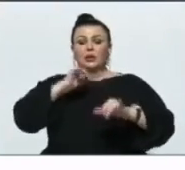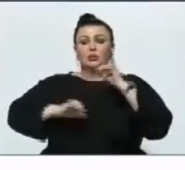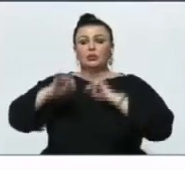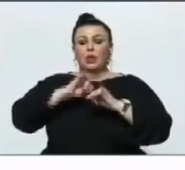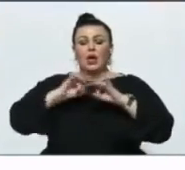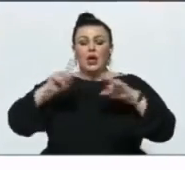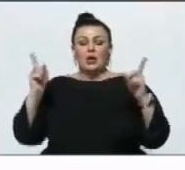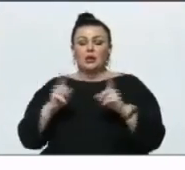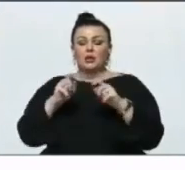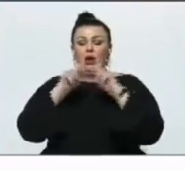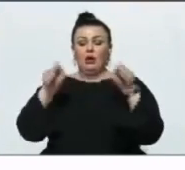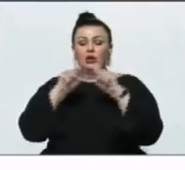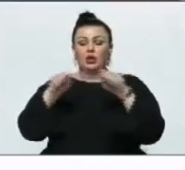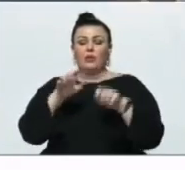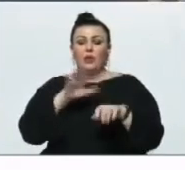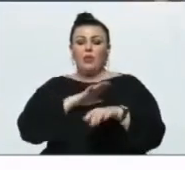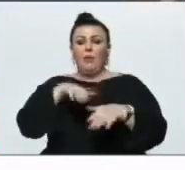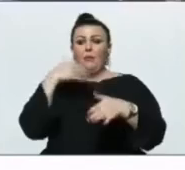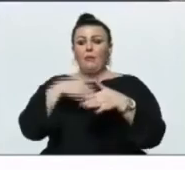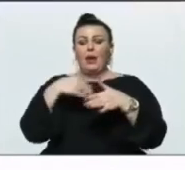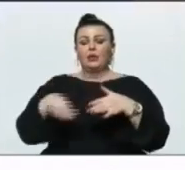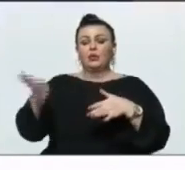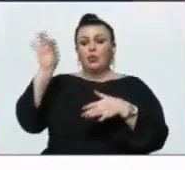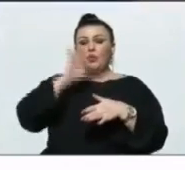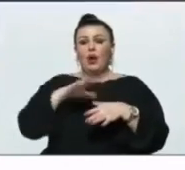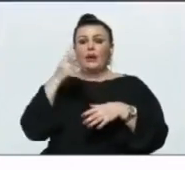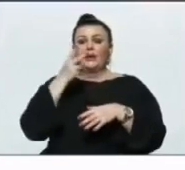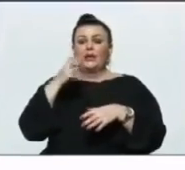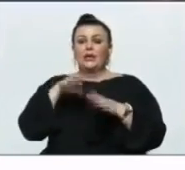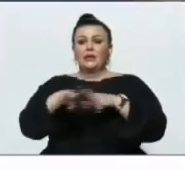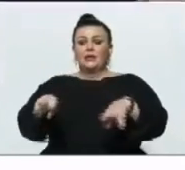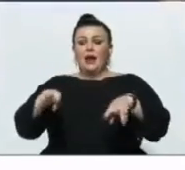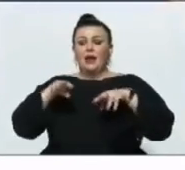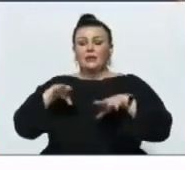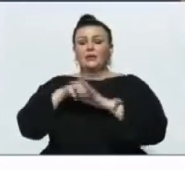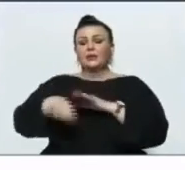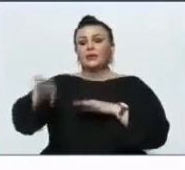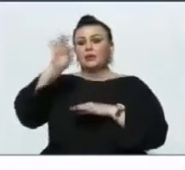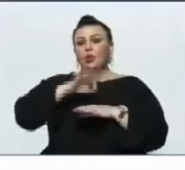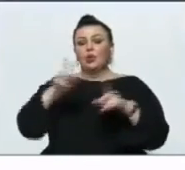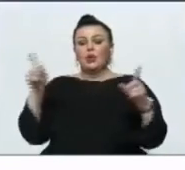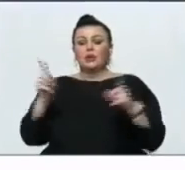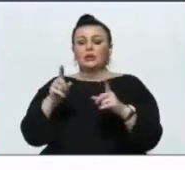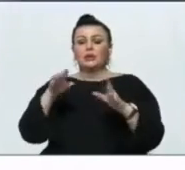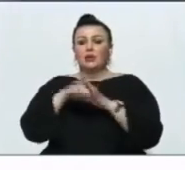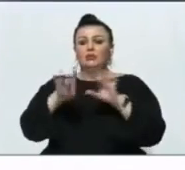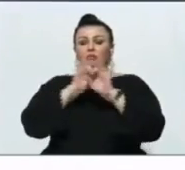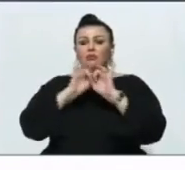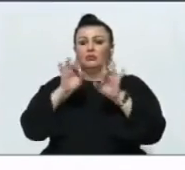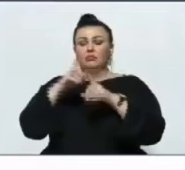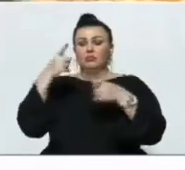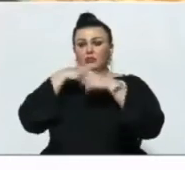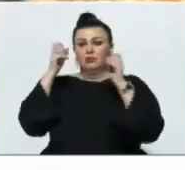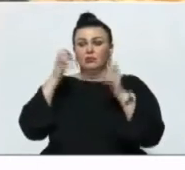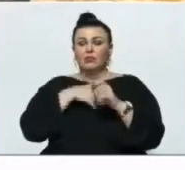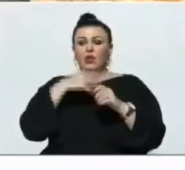qısa açıqlamalar etdilər və mətbuat önünə keçən hər iki nazirin açıqlamalarından qısa başlıqları qeyd eləmək